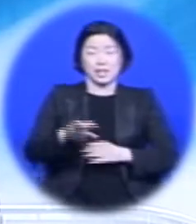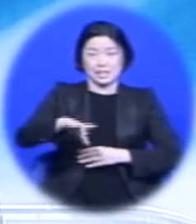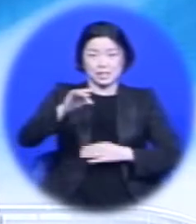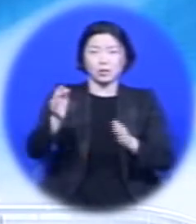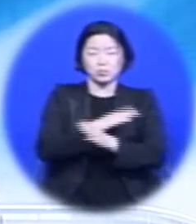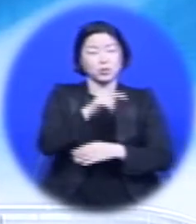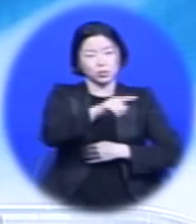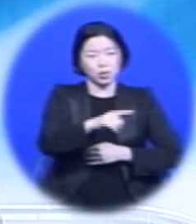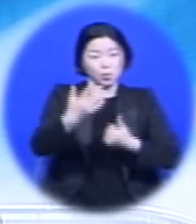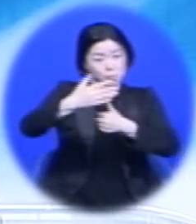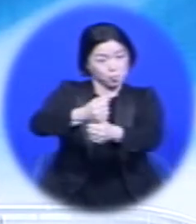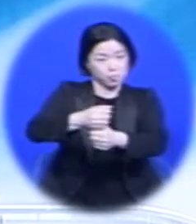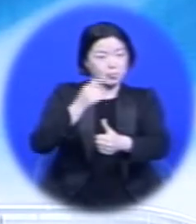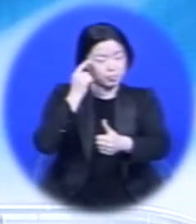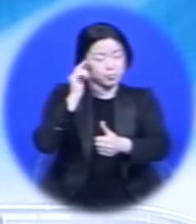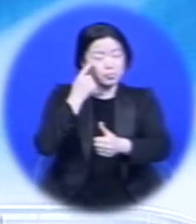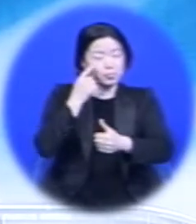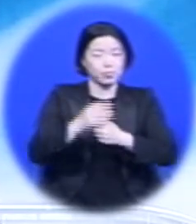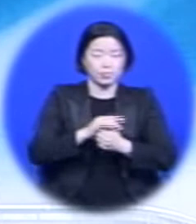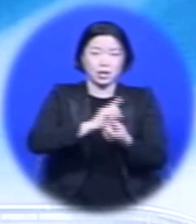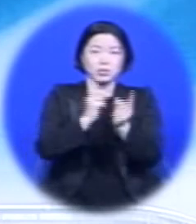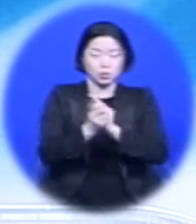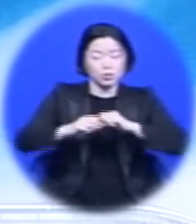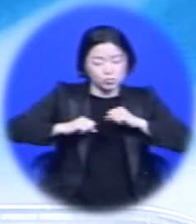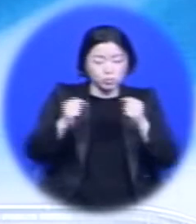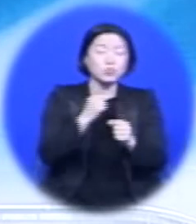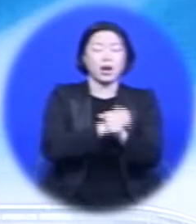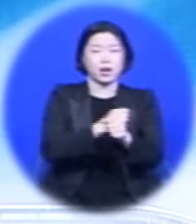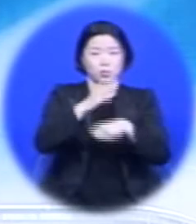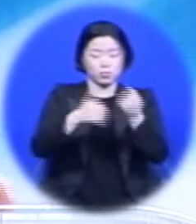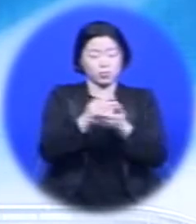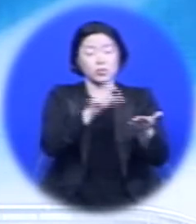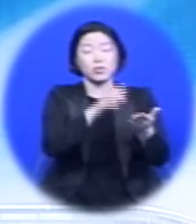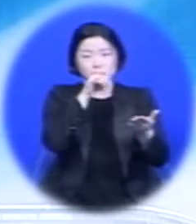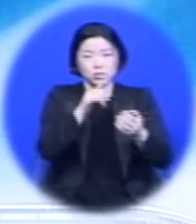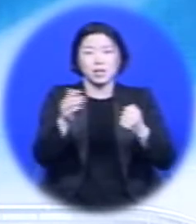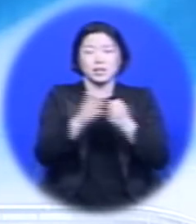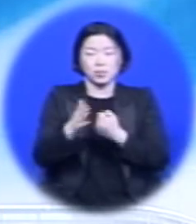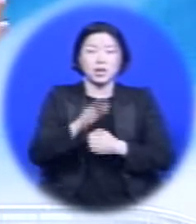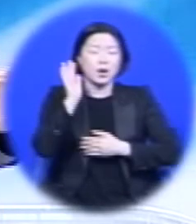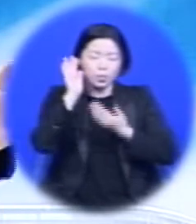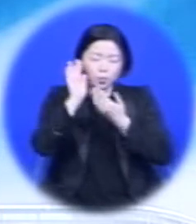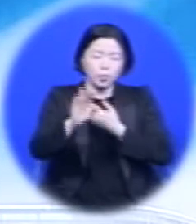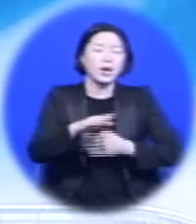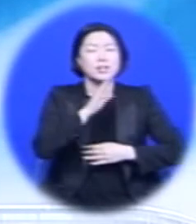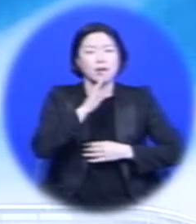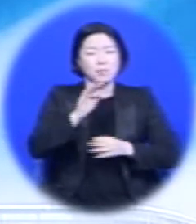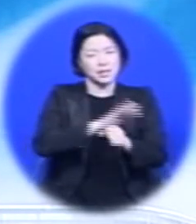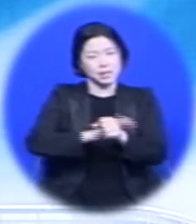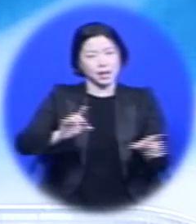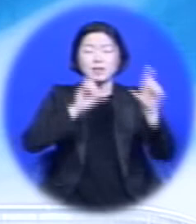처음부터 너 꽉 잡혀 살아야 돼. 서로 순종하라 그랬잖아요. 그러면 나중에 정말 잘 사는 걸 보게